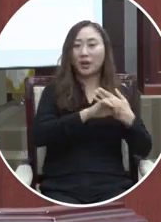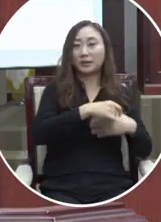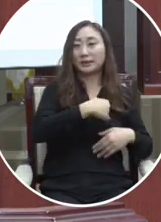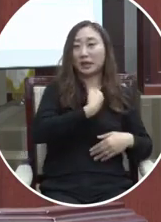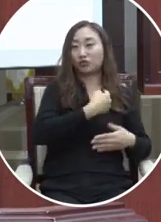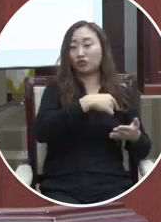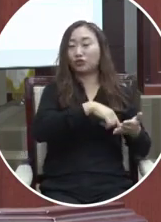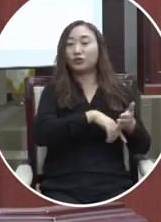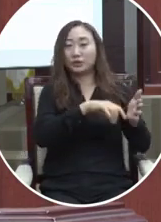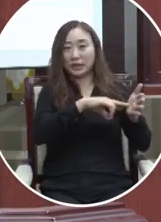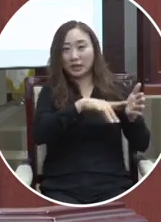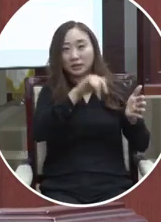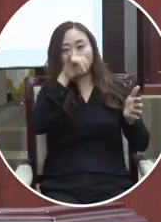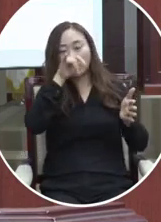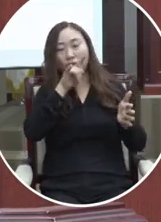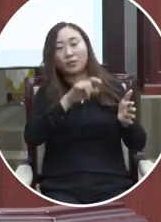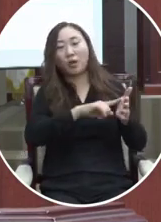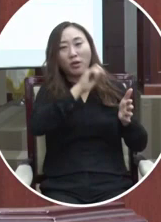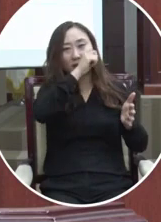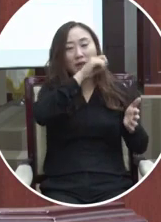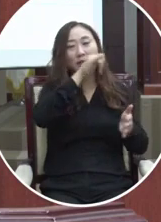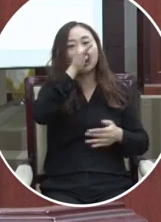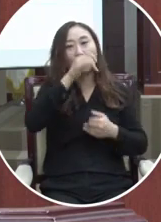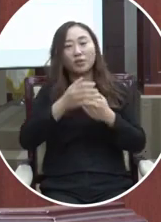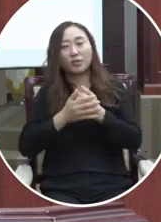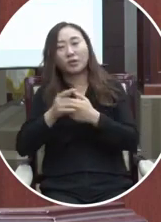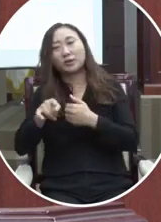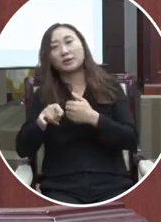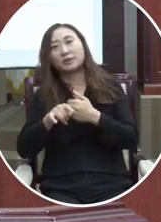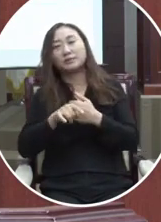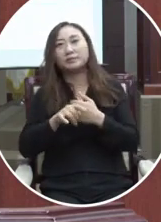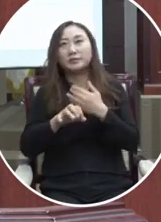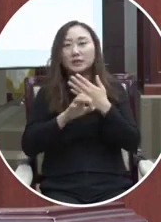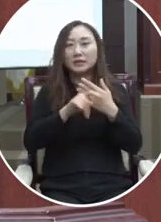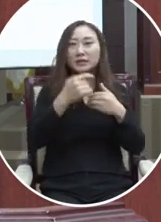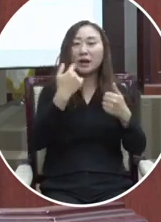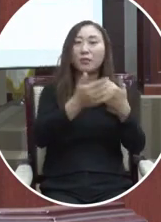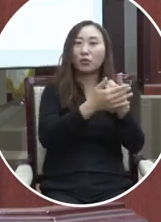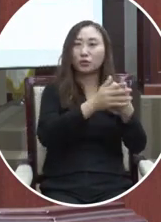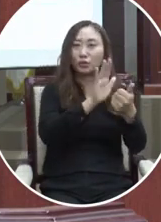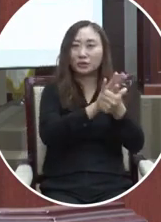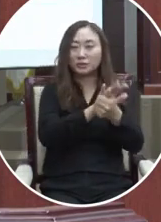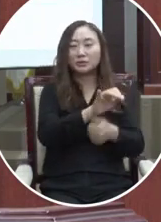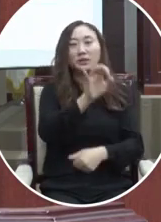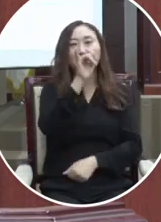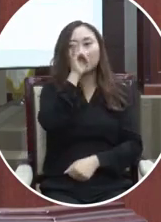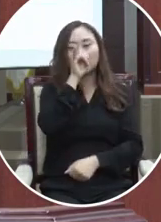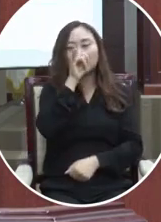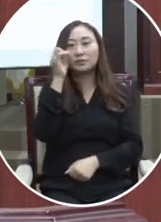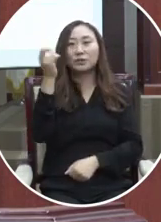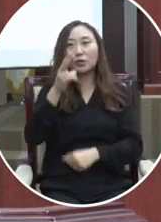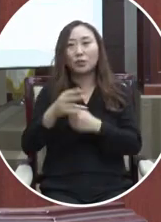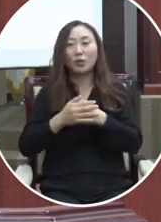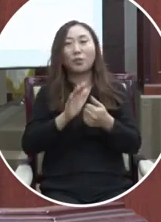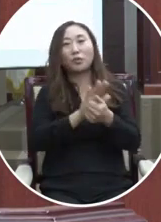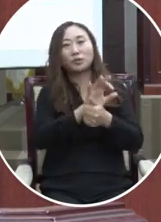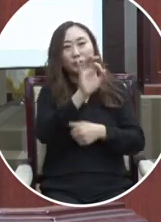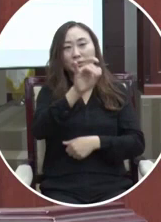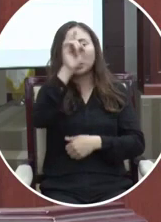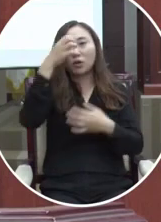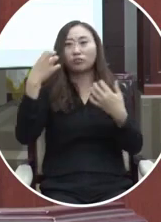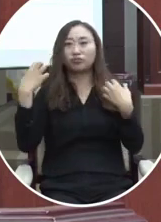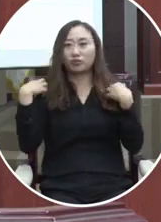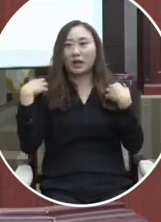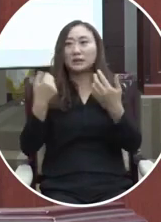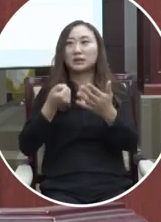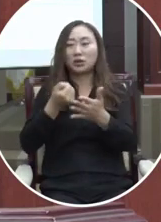의존 재원으로 구분 의존 재원은 지방 교부세 조정 교부금 보조금이 있죠 그리고 보조금은